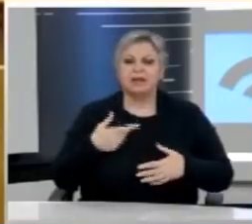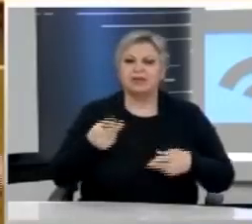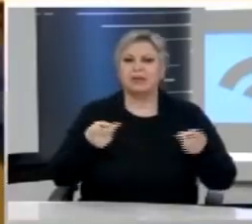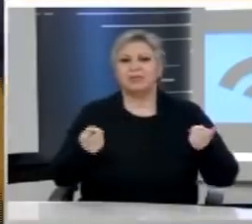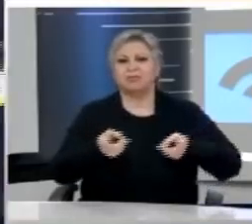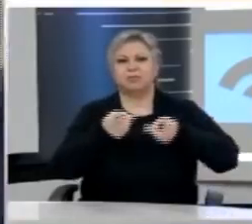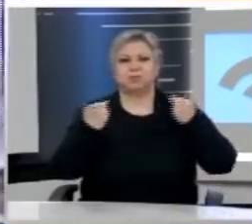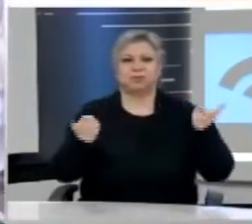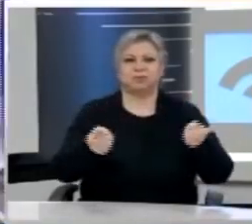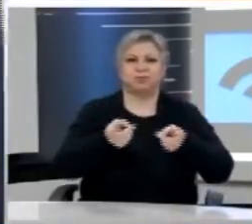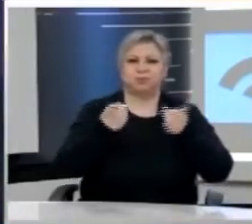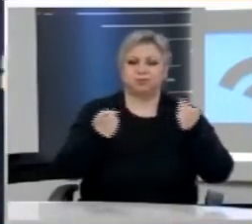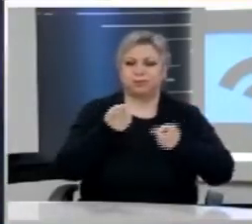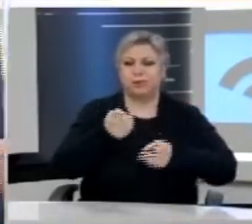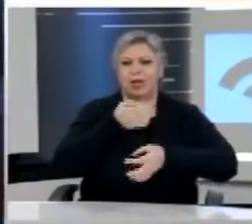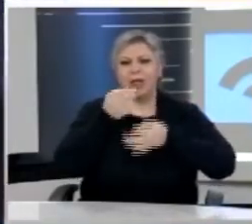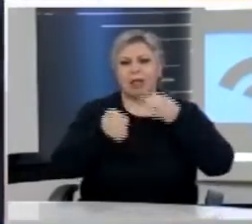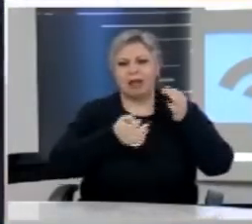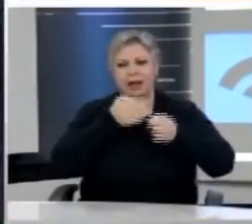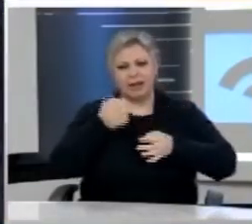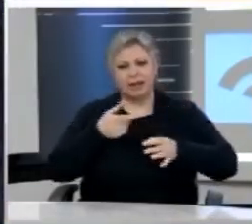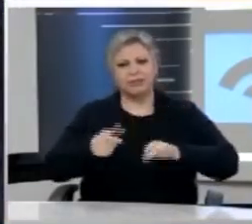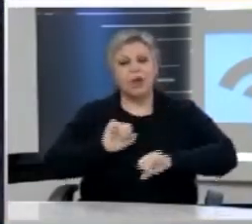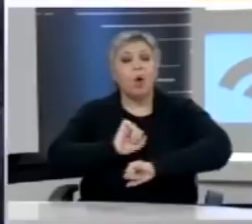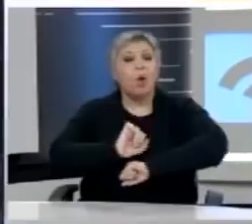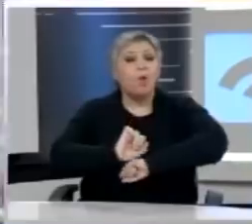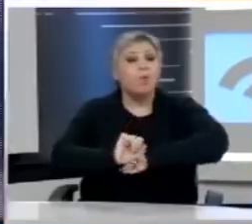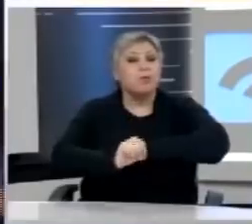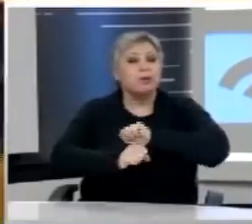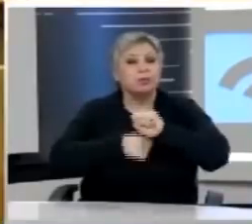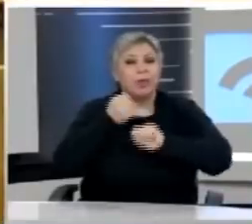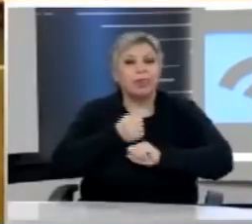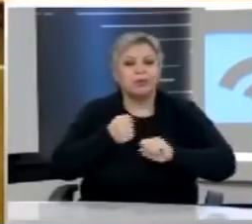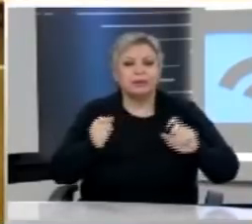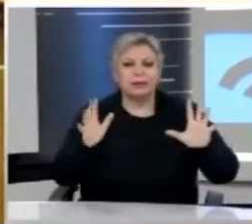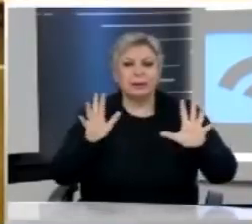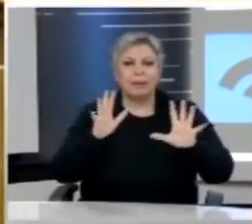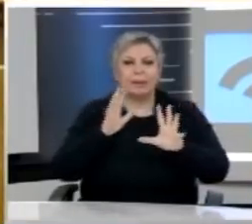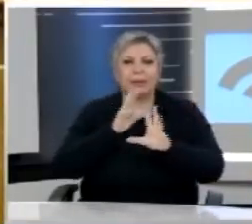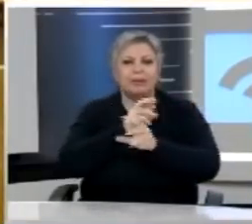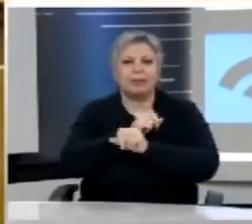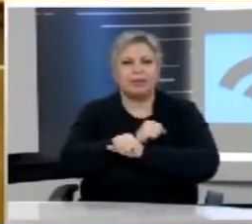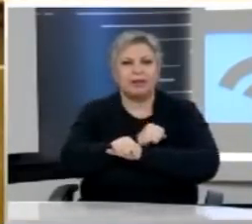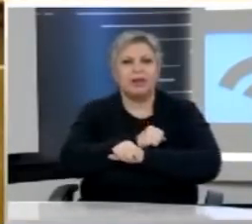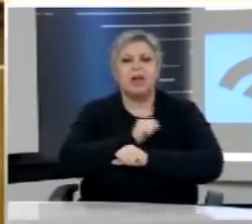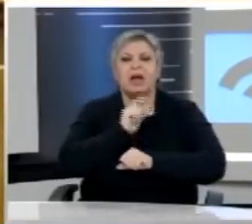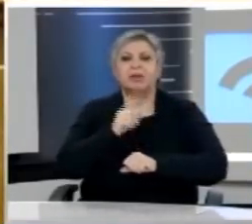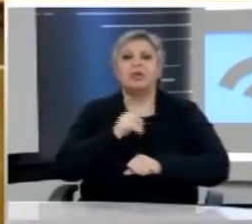σχόλια, με μπόλικη προσπάθεια συσκότησης των γεγονότων και των